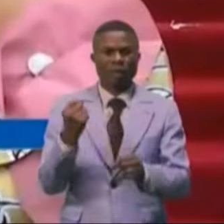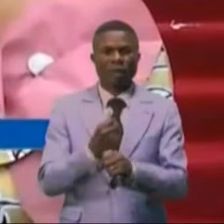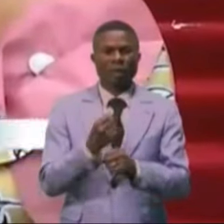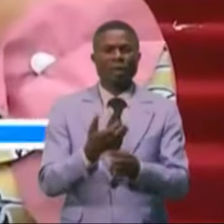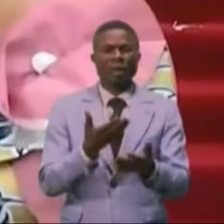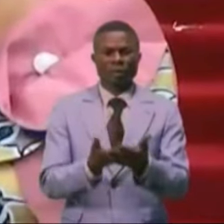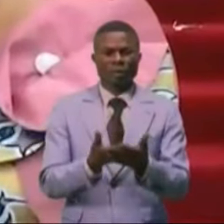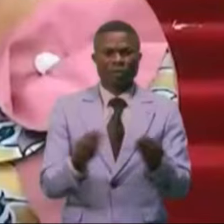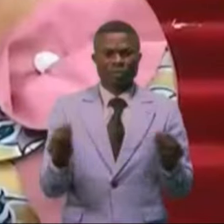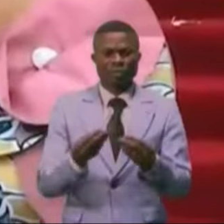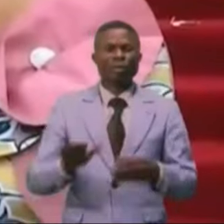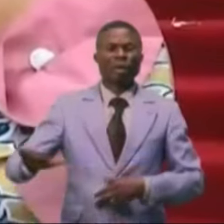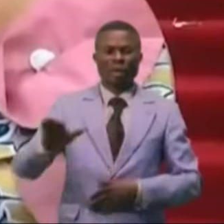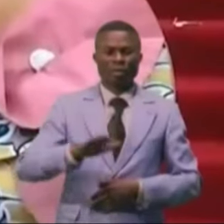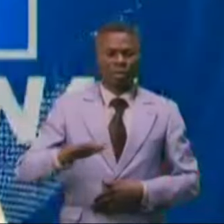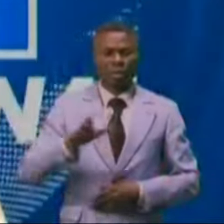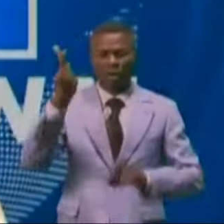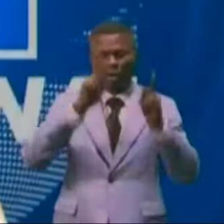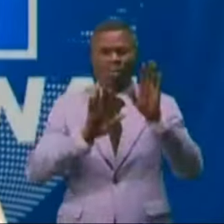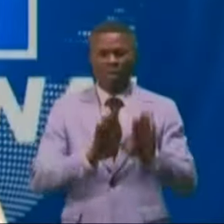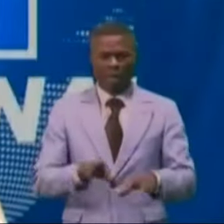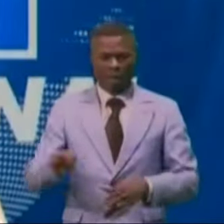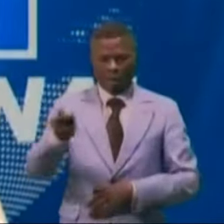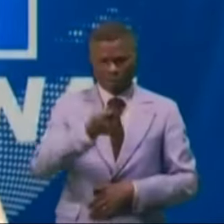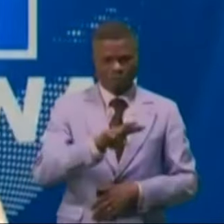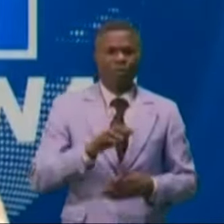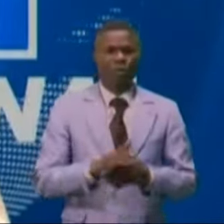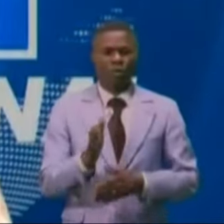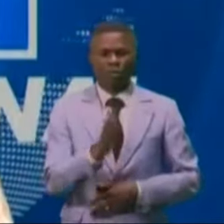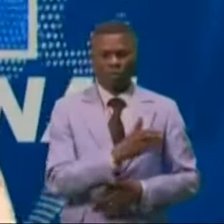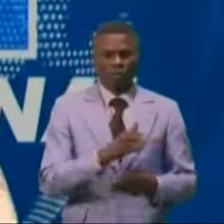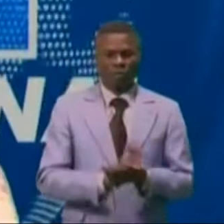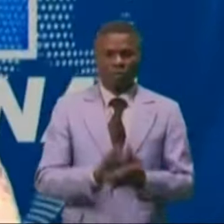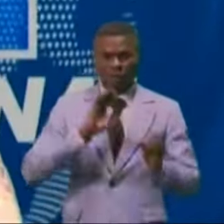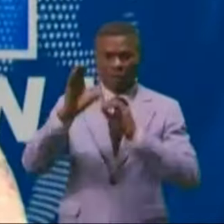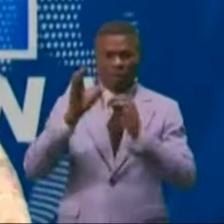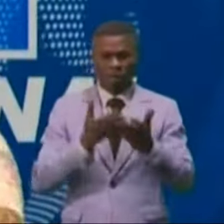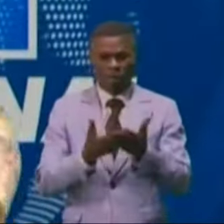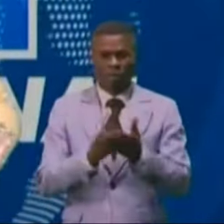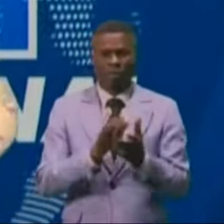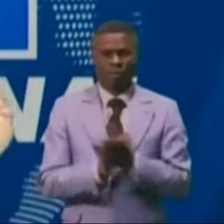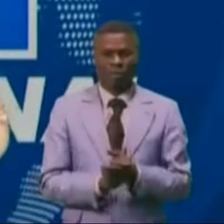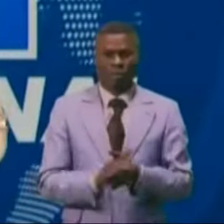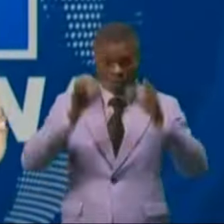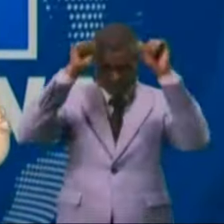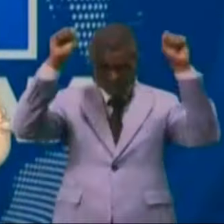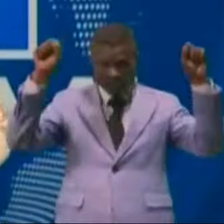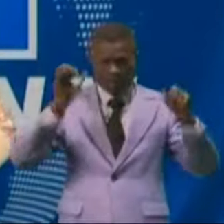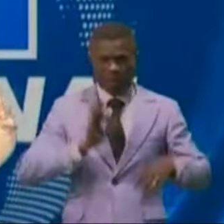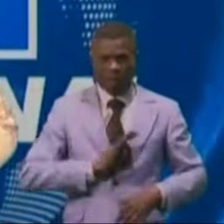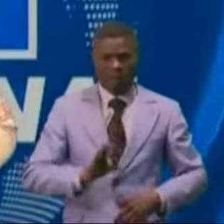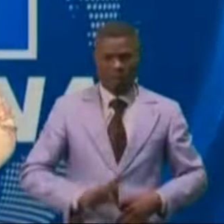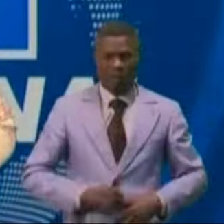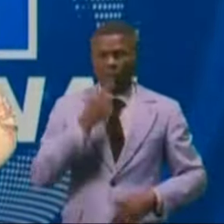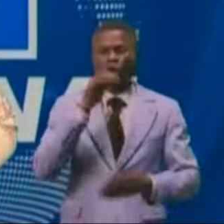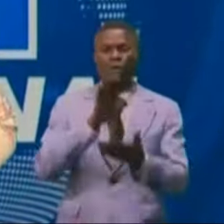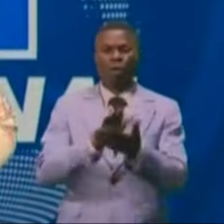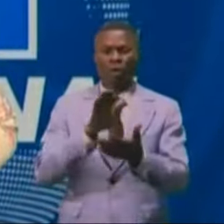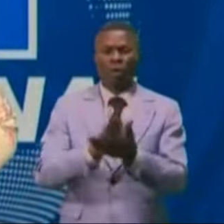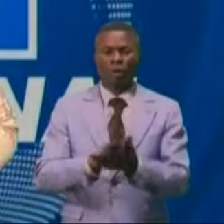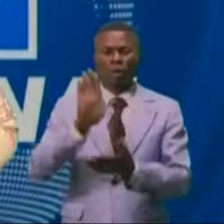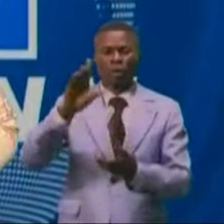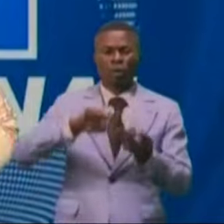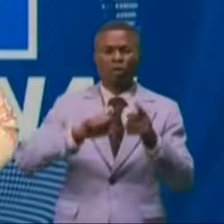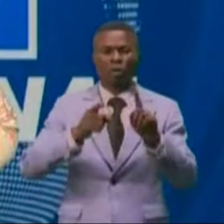que le pays et le peuple attendent. Ceci vient de tomber sur notre table. Le président Félix Tshisekedi félicite son